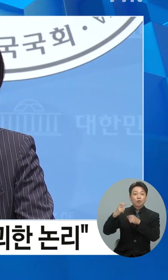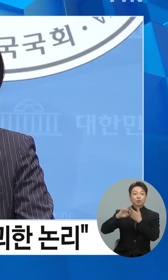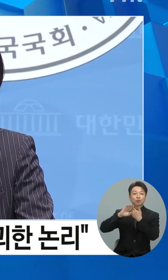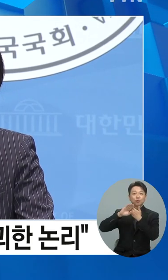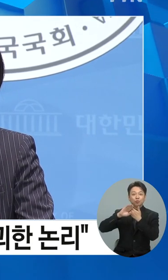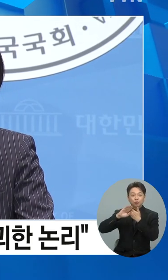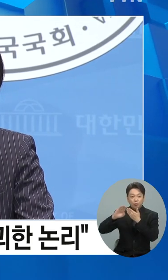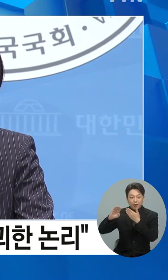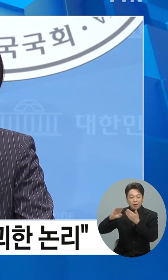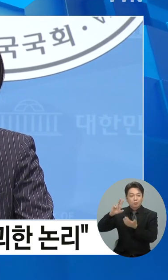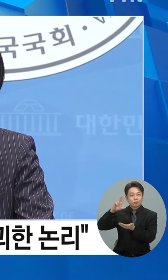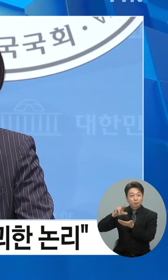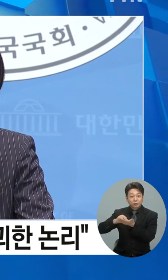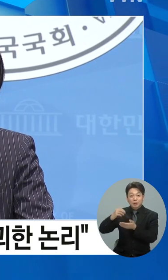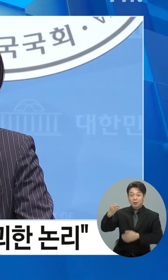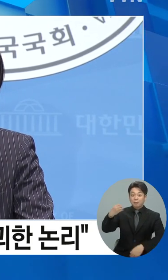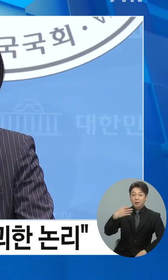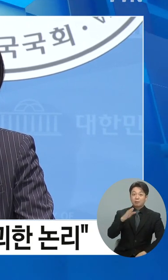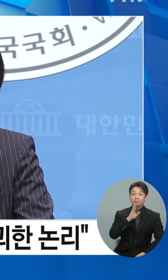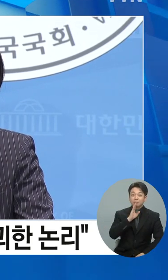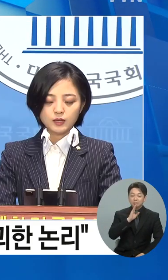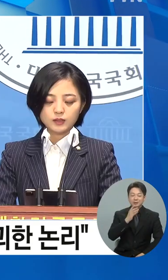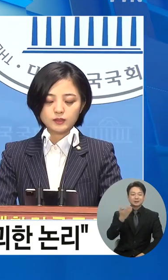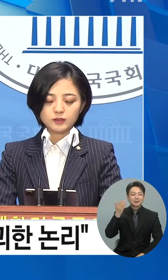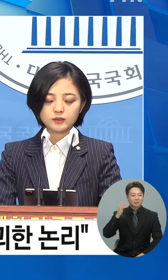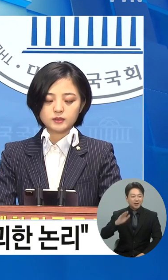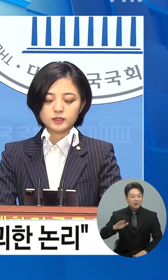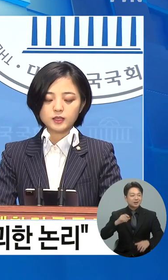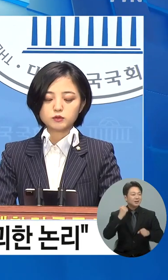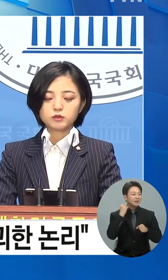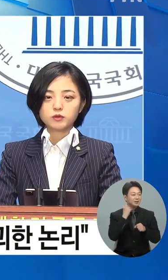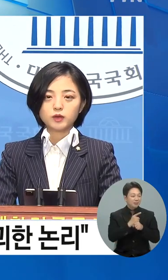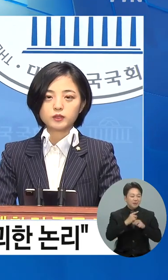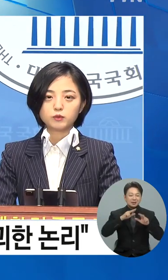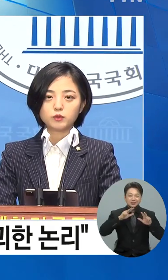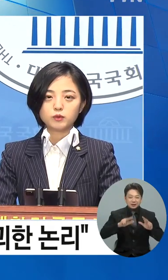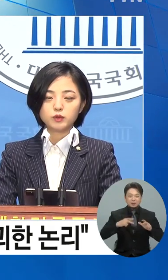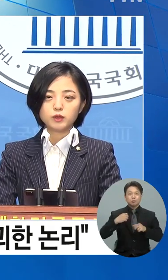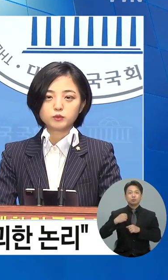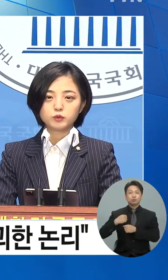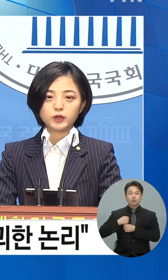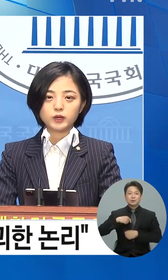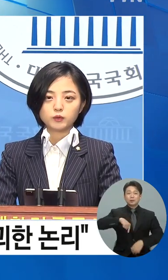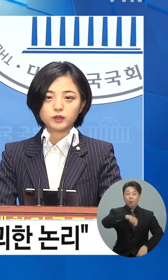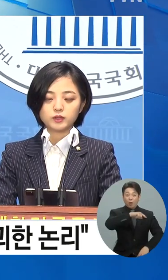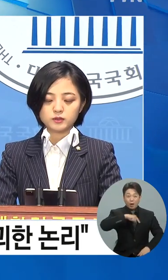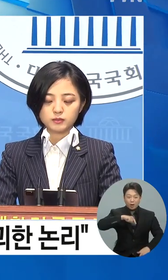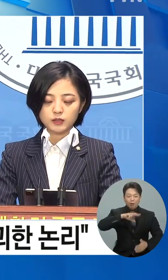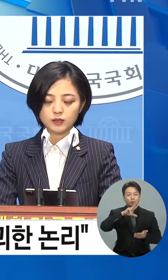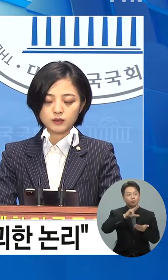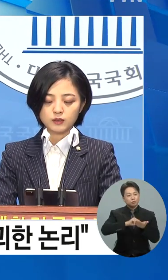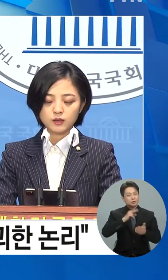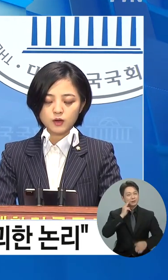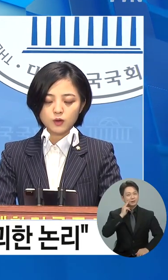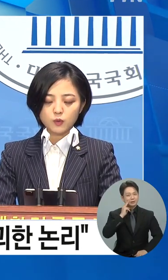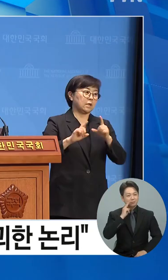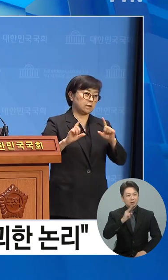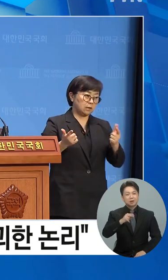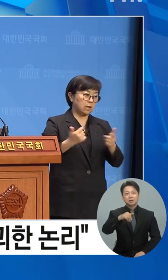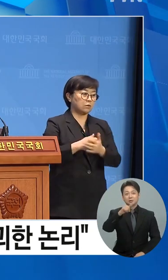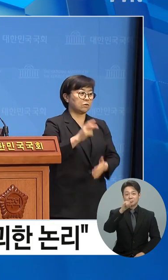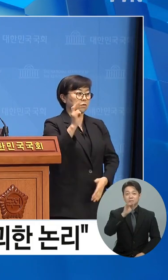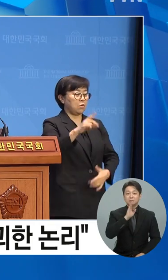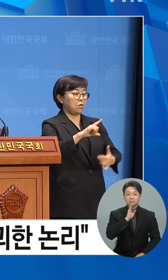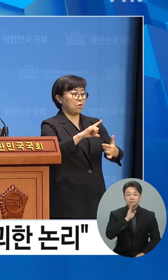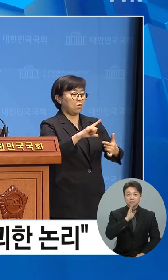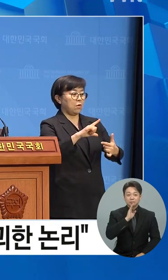심각해진다라고 하는데 사실은 이미 지금 현재의 징병제도에 심각한 문제가